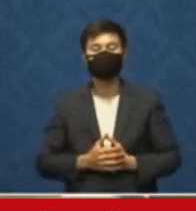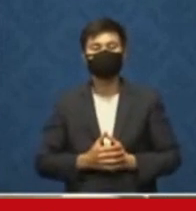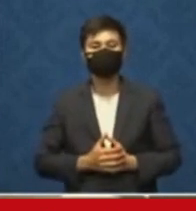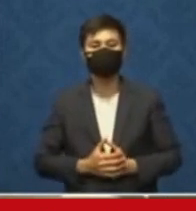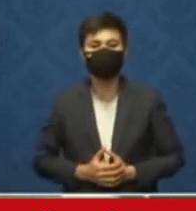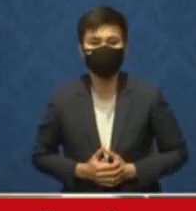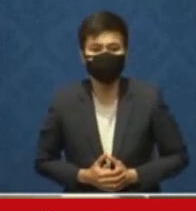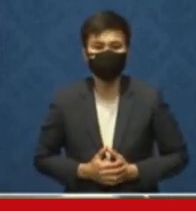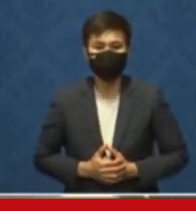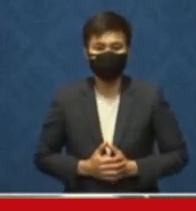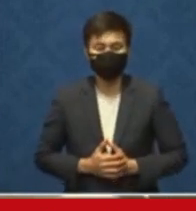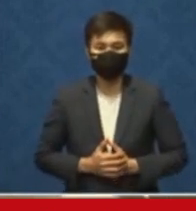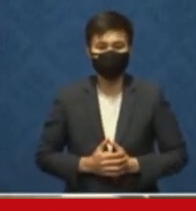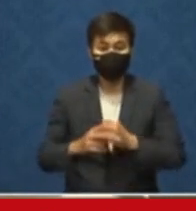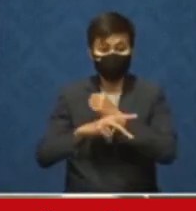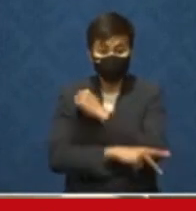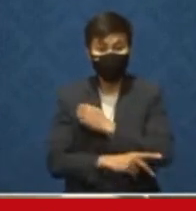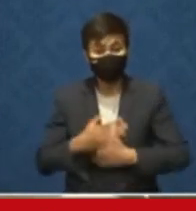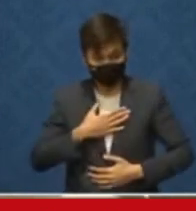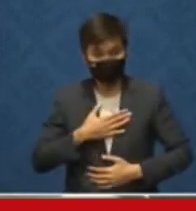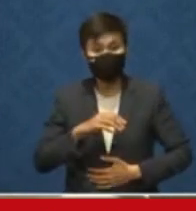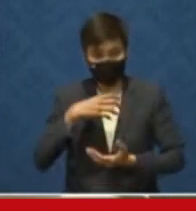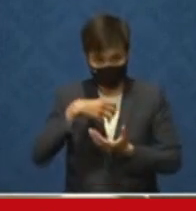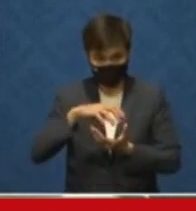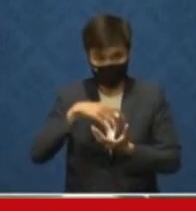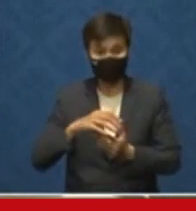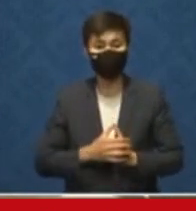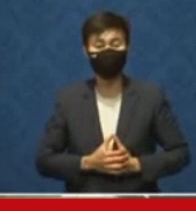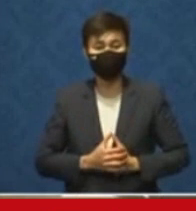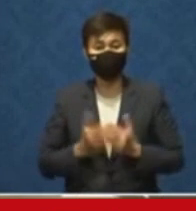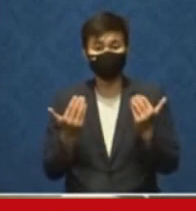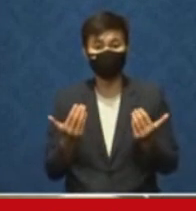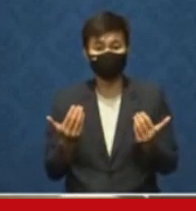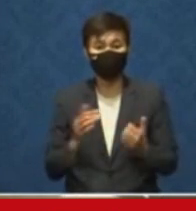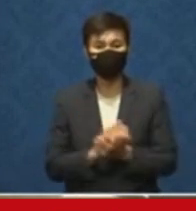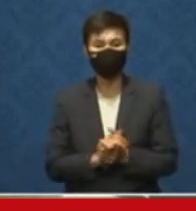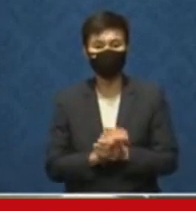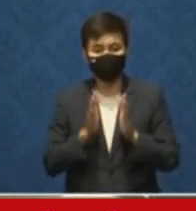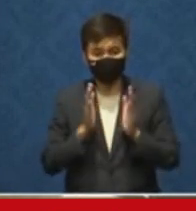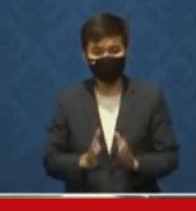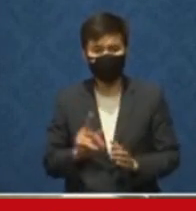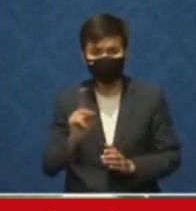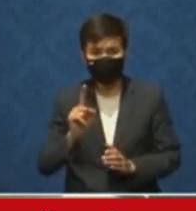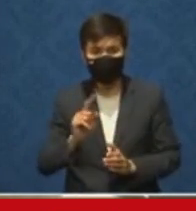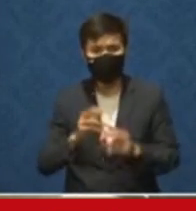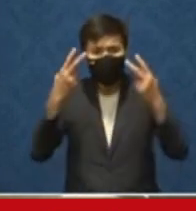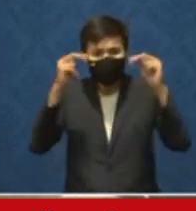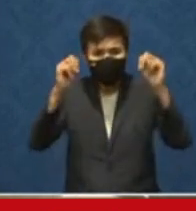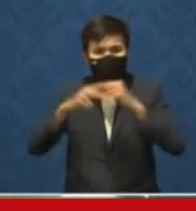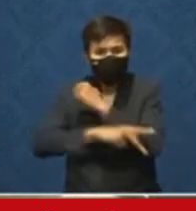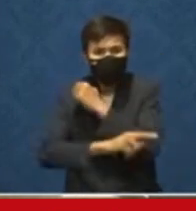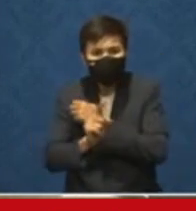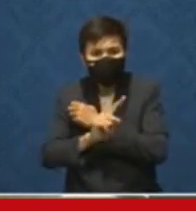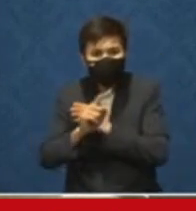พี่พจน์จะอยู่ยังไงแต่เรื่องการทุจริตท่านประธานที่เคารพมีชุดจริตนี่ผมจะบอก